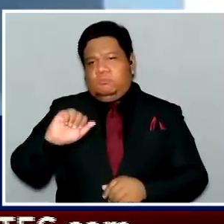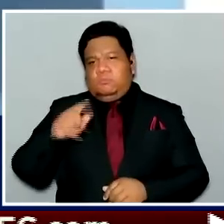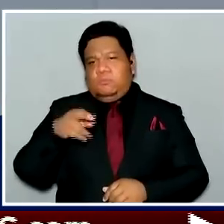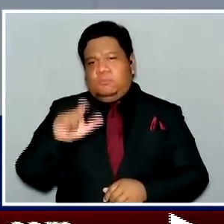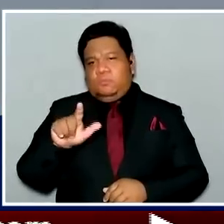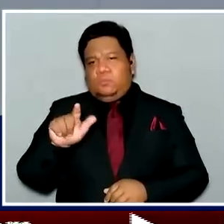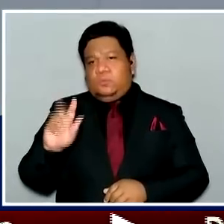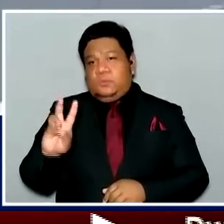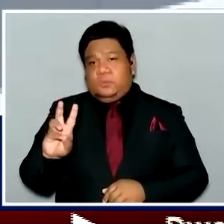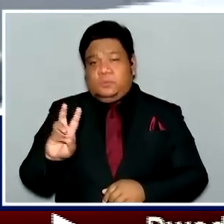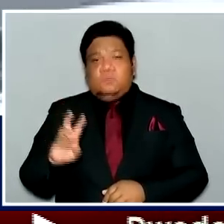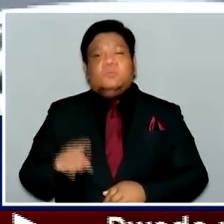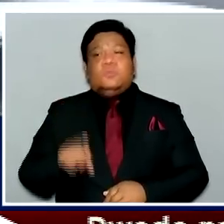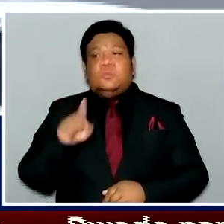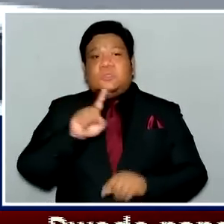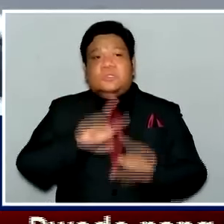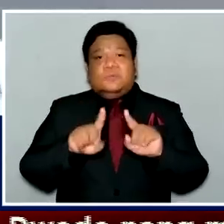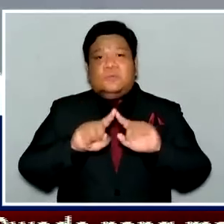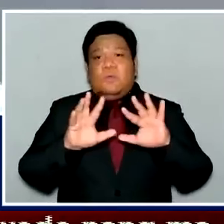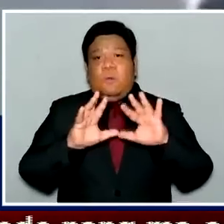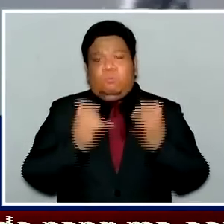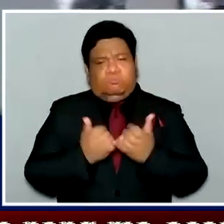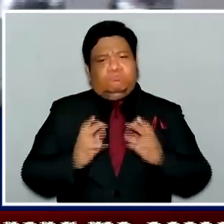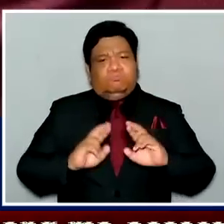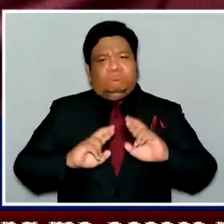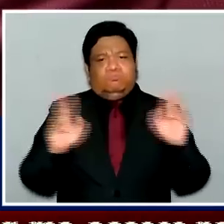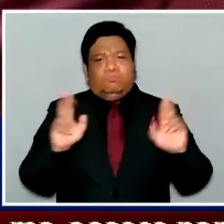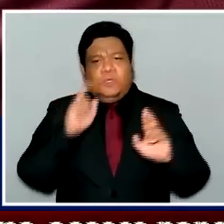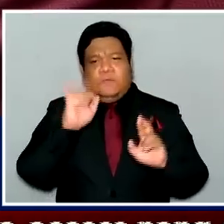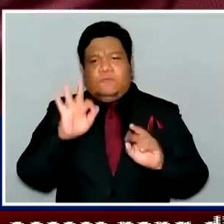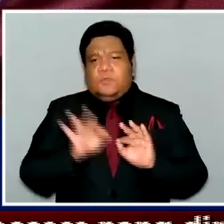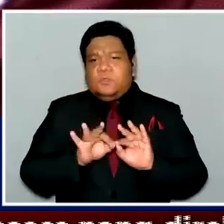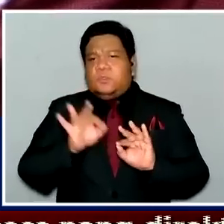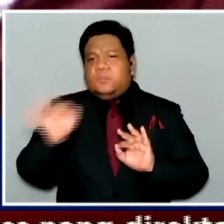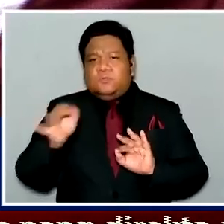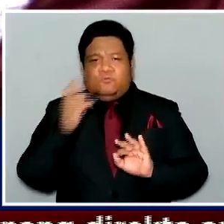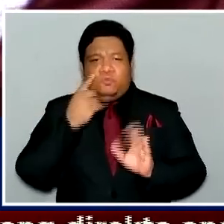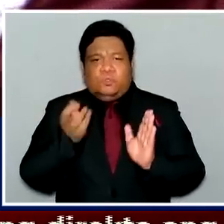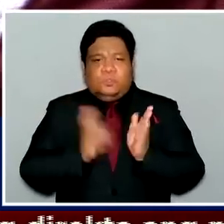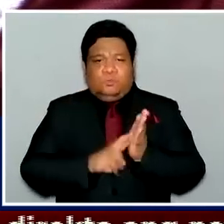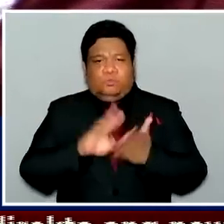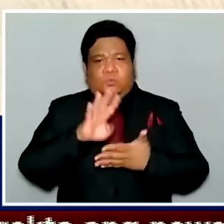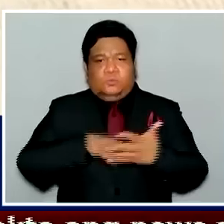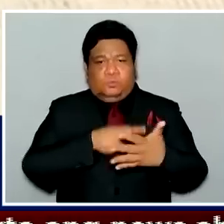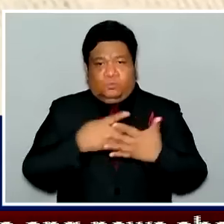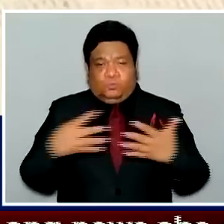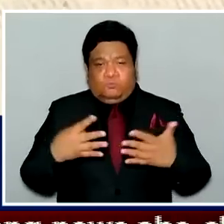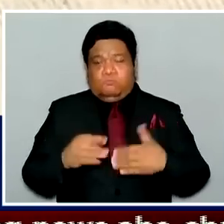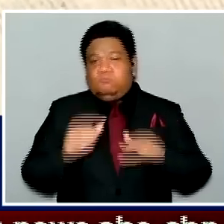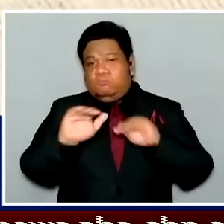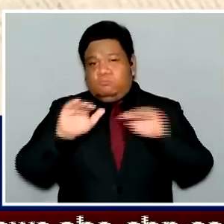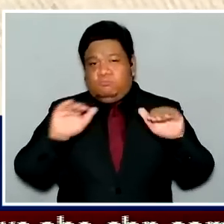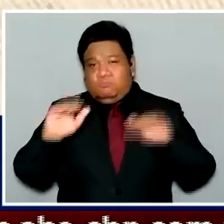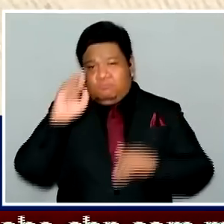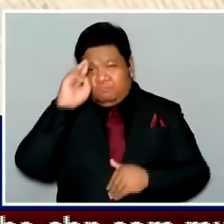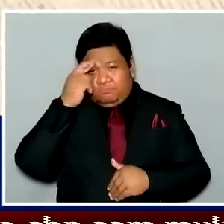mga telco sakaling ipa-extend ang registration period. Paalala ng DICT sa publiko, tumawag sa